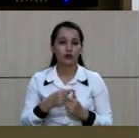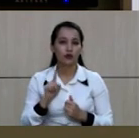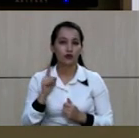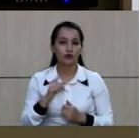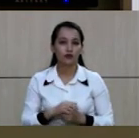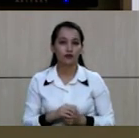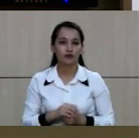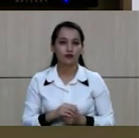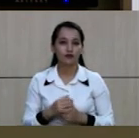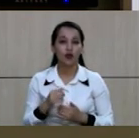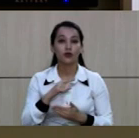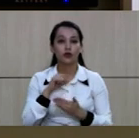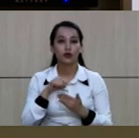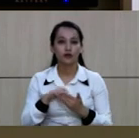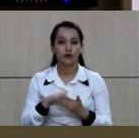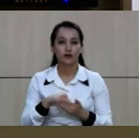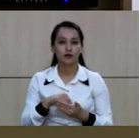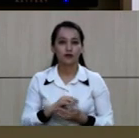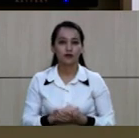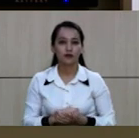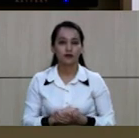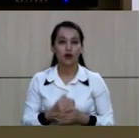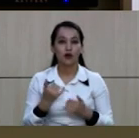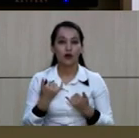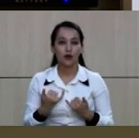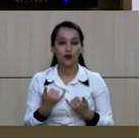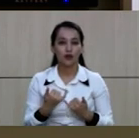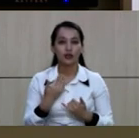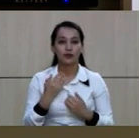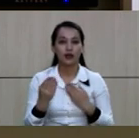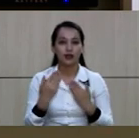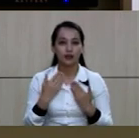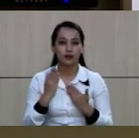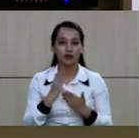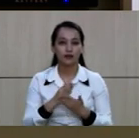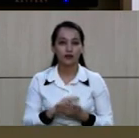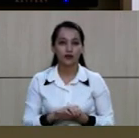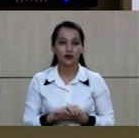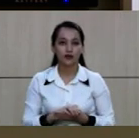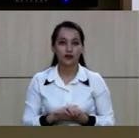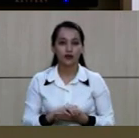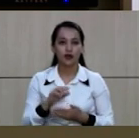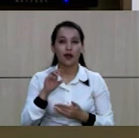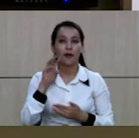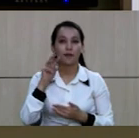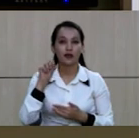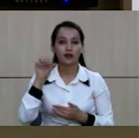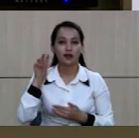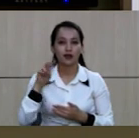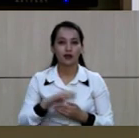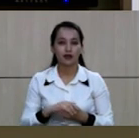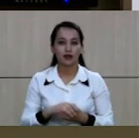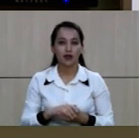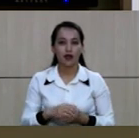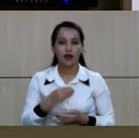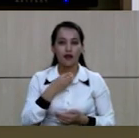gaplashamiz. Aslida masal jonli yoki jonsiz predmetlar yoki